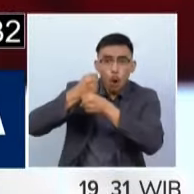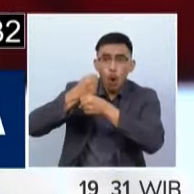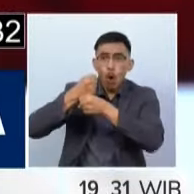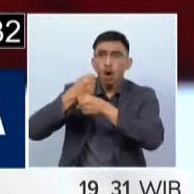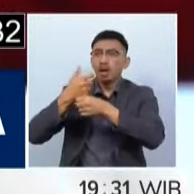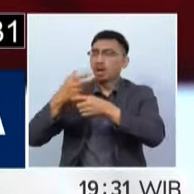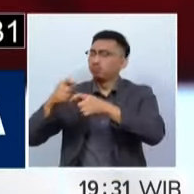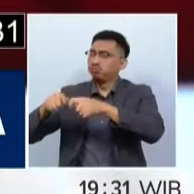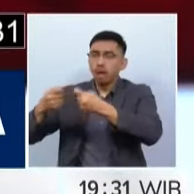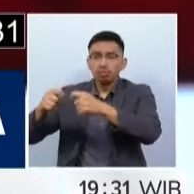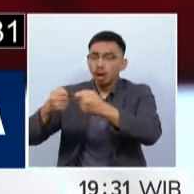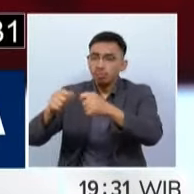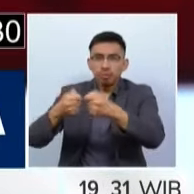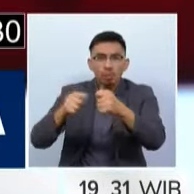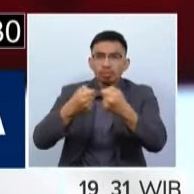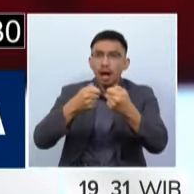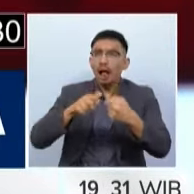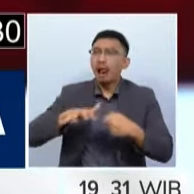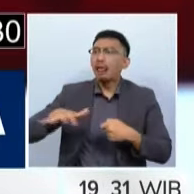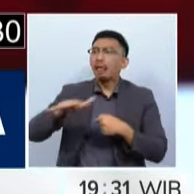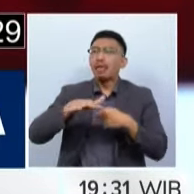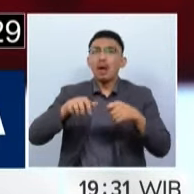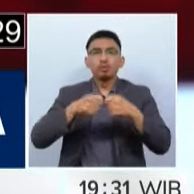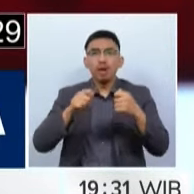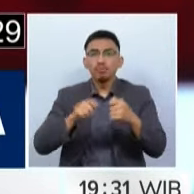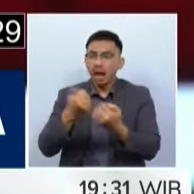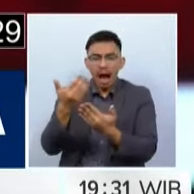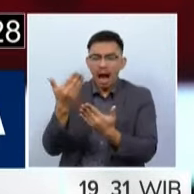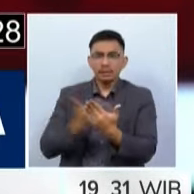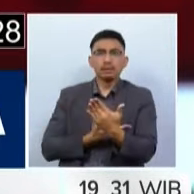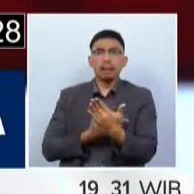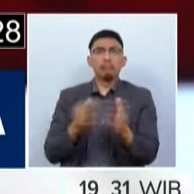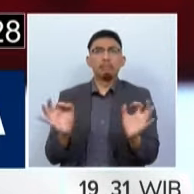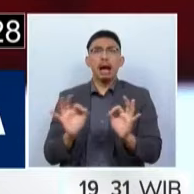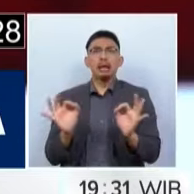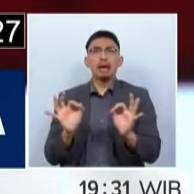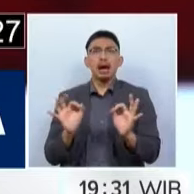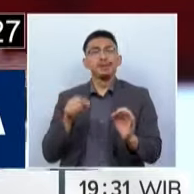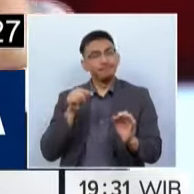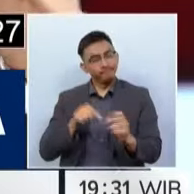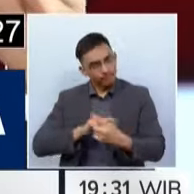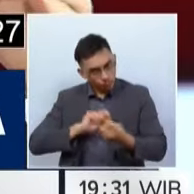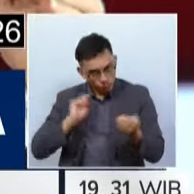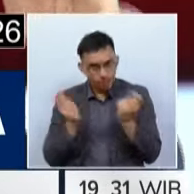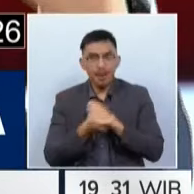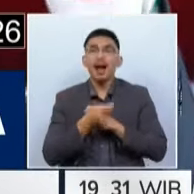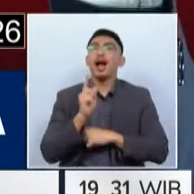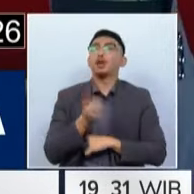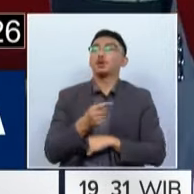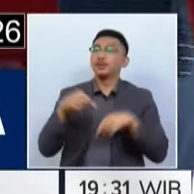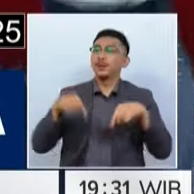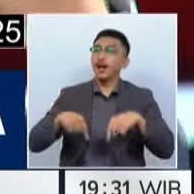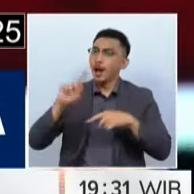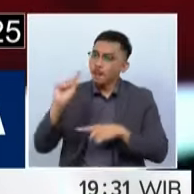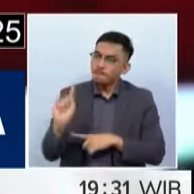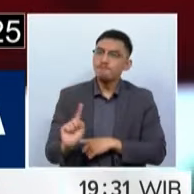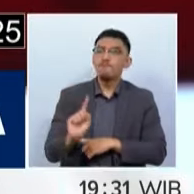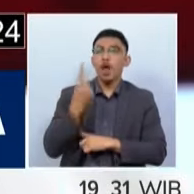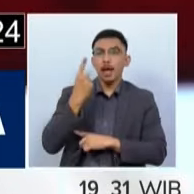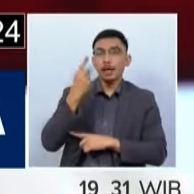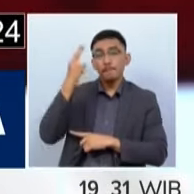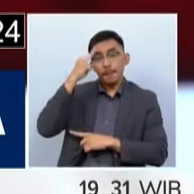dan tidak menghasilkan ini harus diubah kami akan memulai dengan kepemimpinan yang menjunjung tinggi